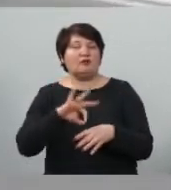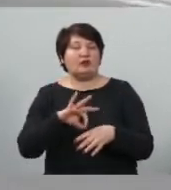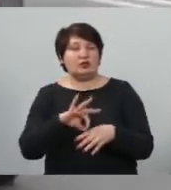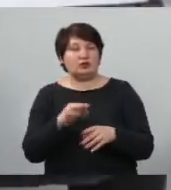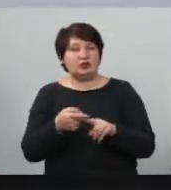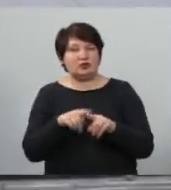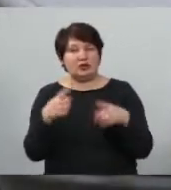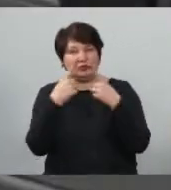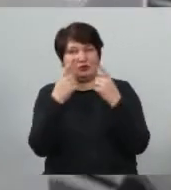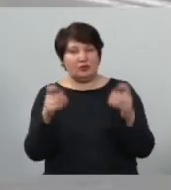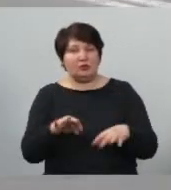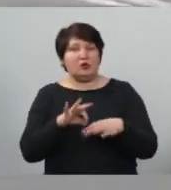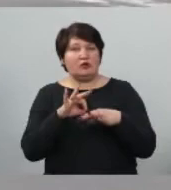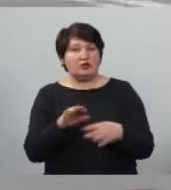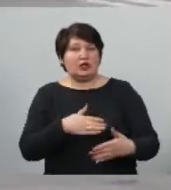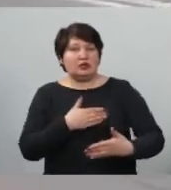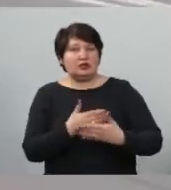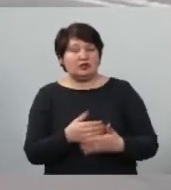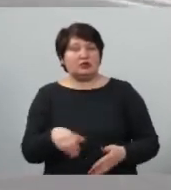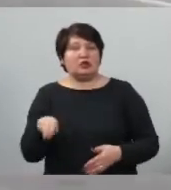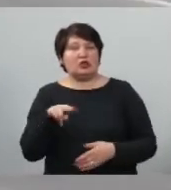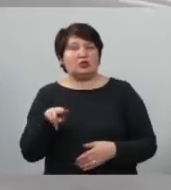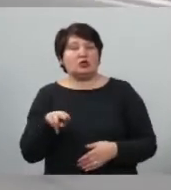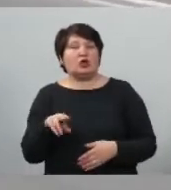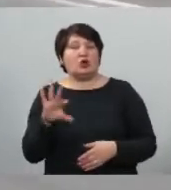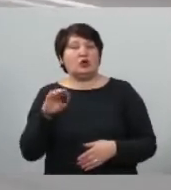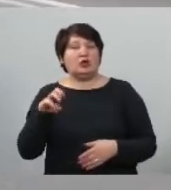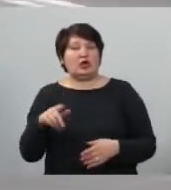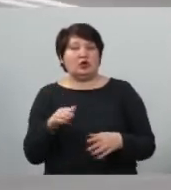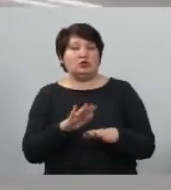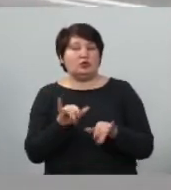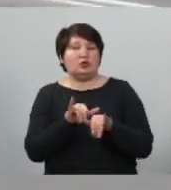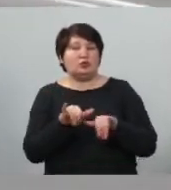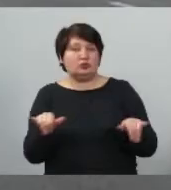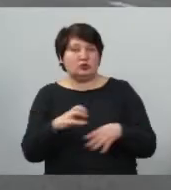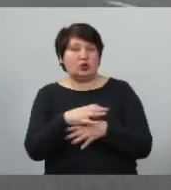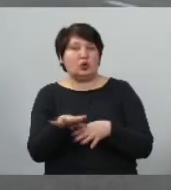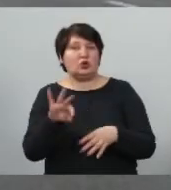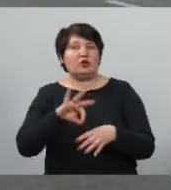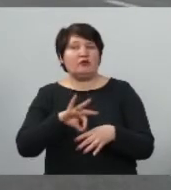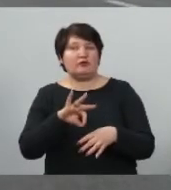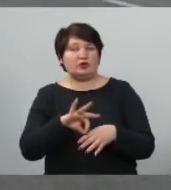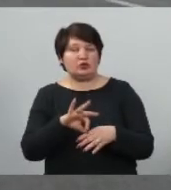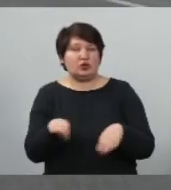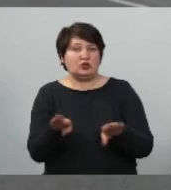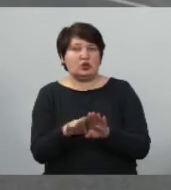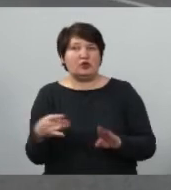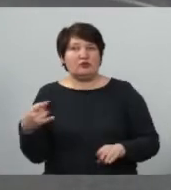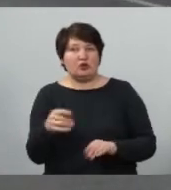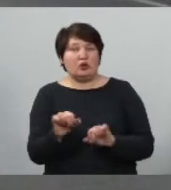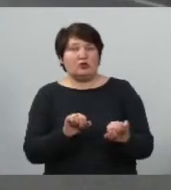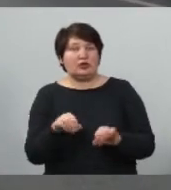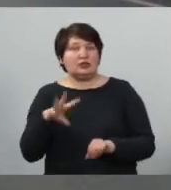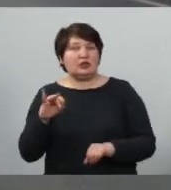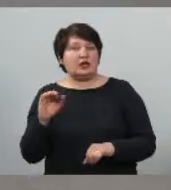оповіщення проводять за ініціативи Долинської ОТГ із метою не допустити поширення коронавірусу. Схожий автомобіль управління ДСНС